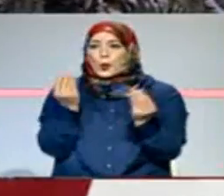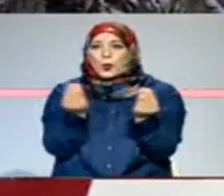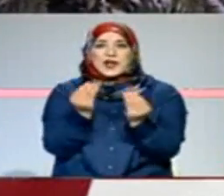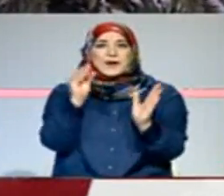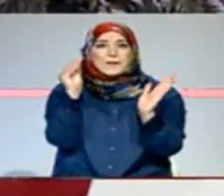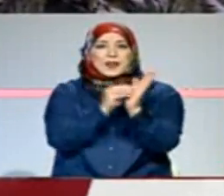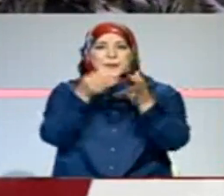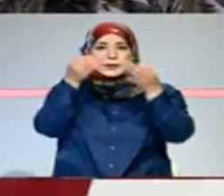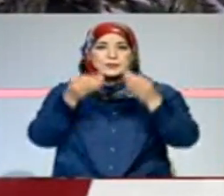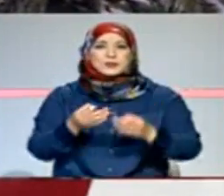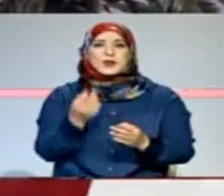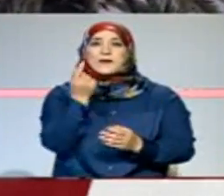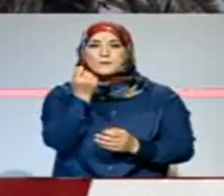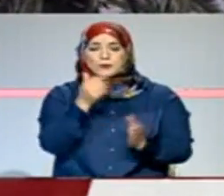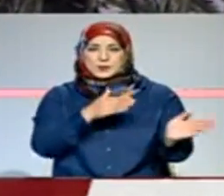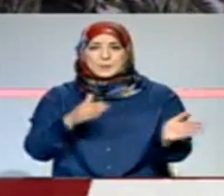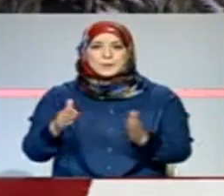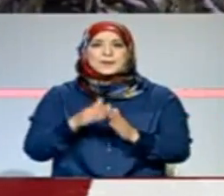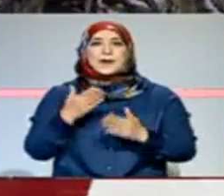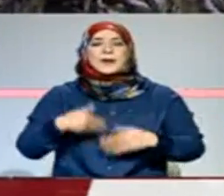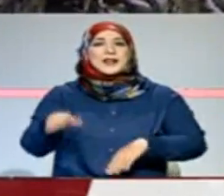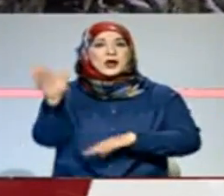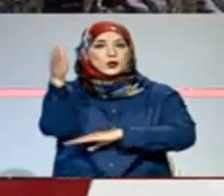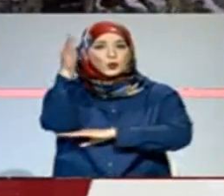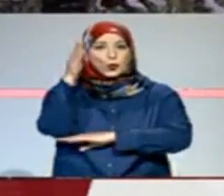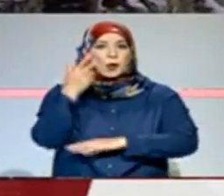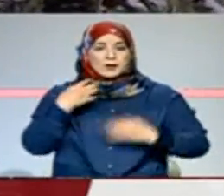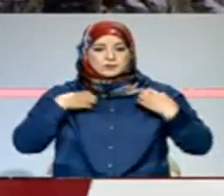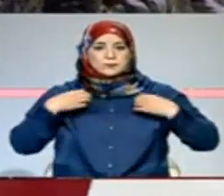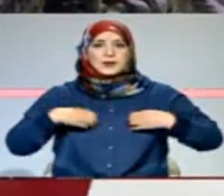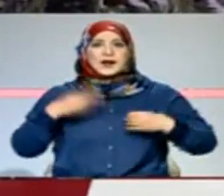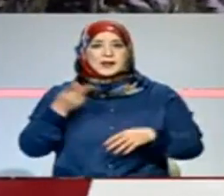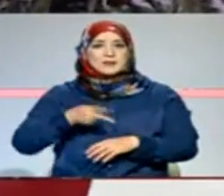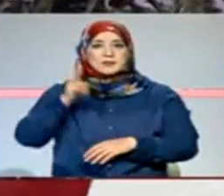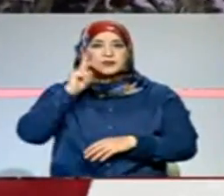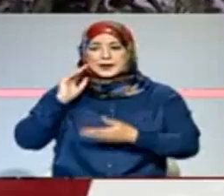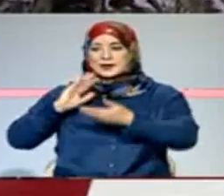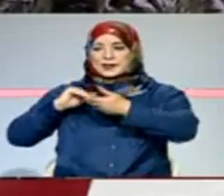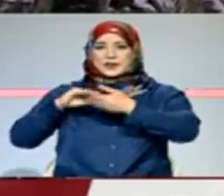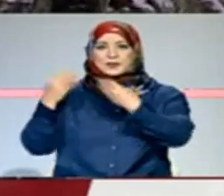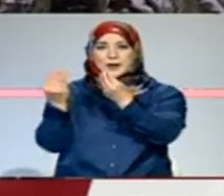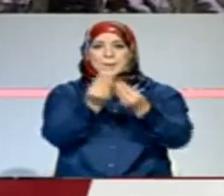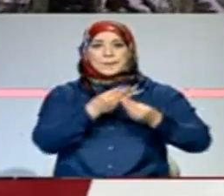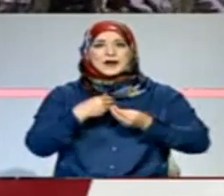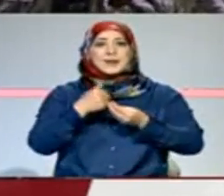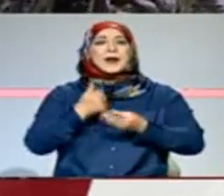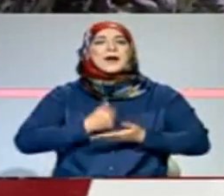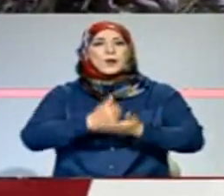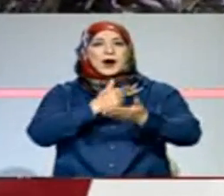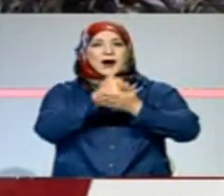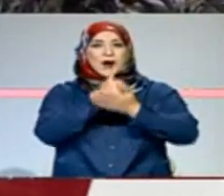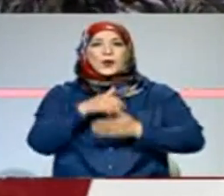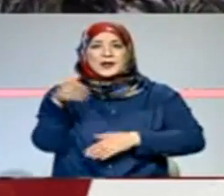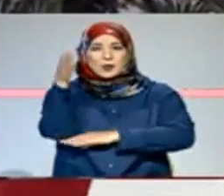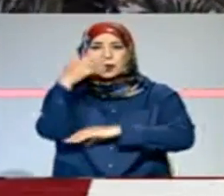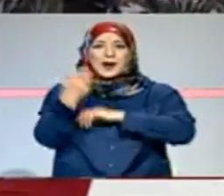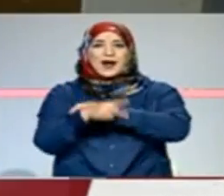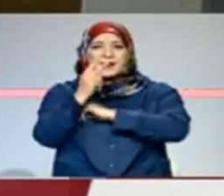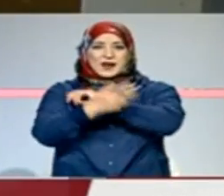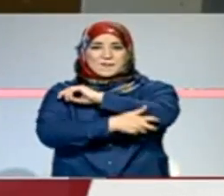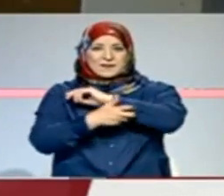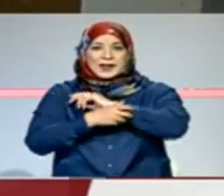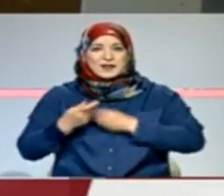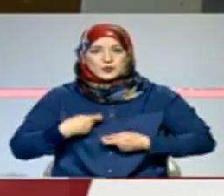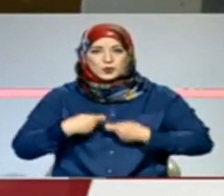نتاعهم. بعض البلدان الأعضاء الكبرى في صندوق النقد الدولي اتفقت فيما بينها على مساعدة البلدان الأكثر احتياجا للتمويل،